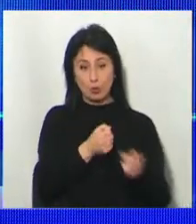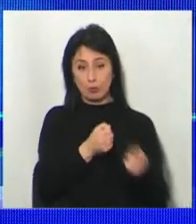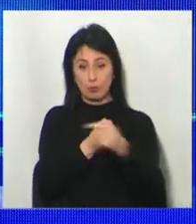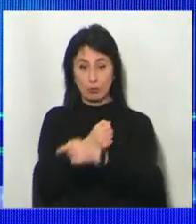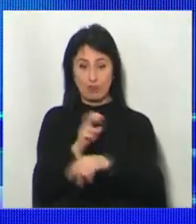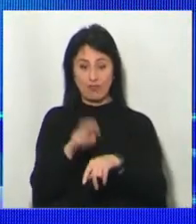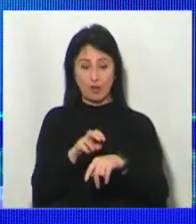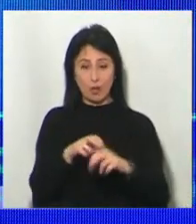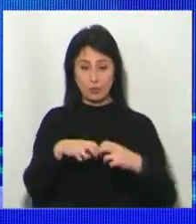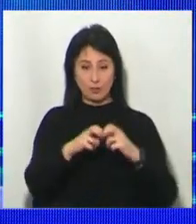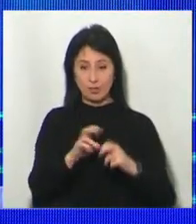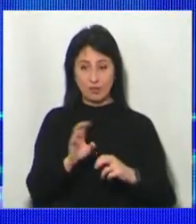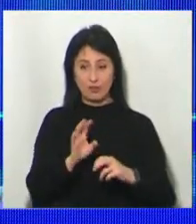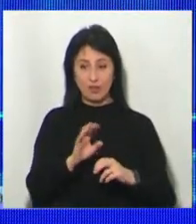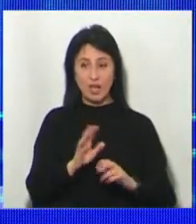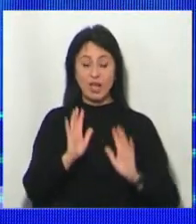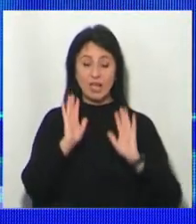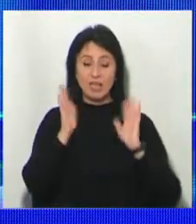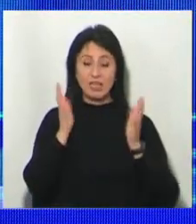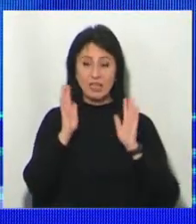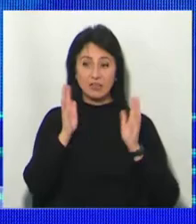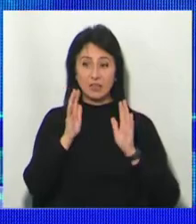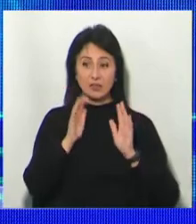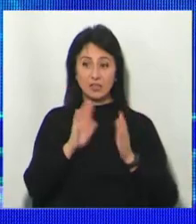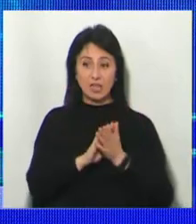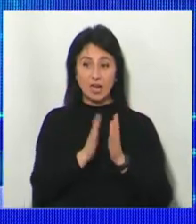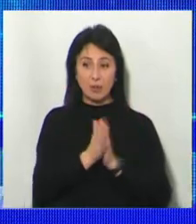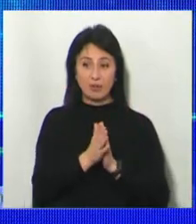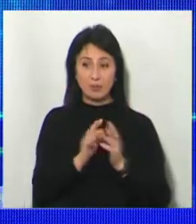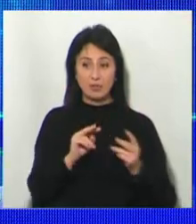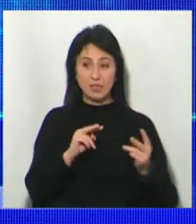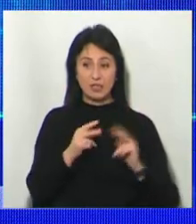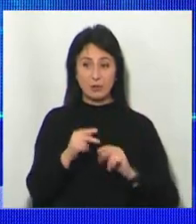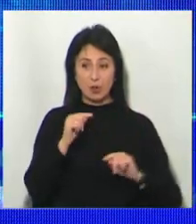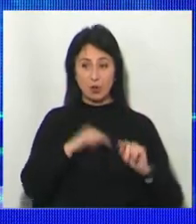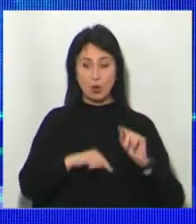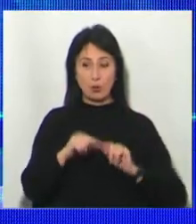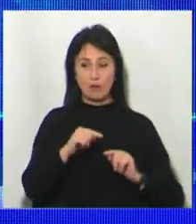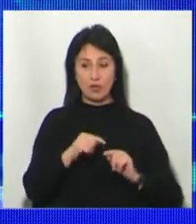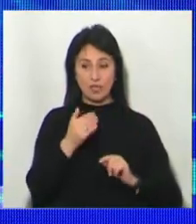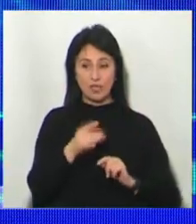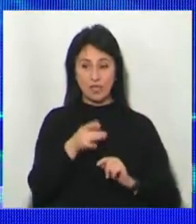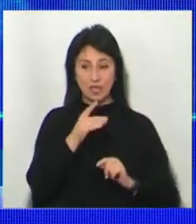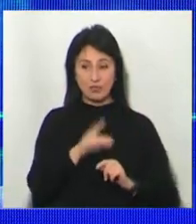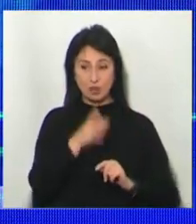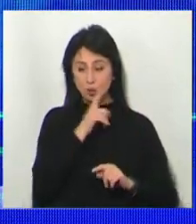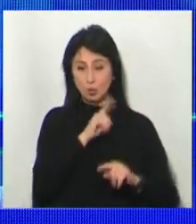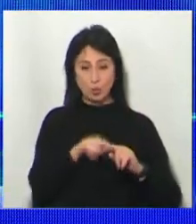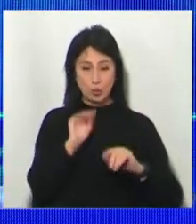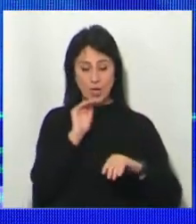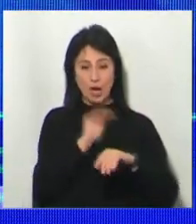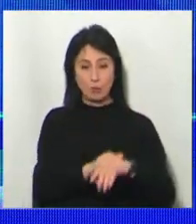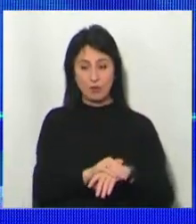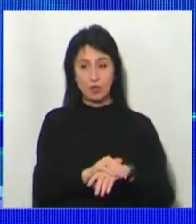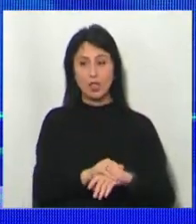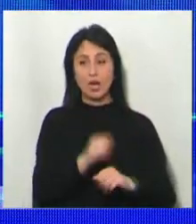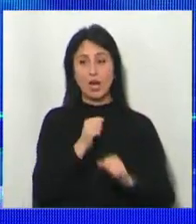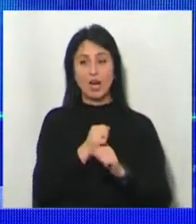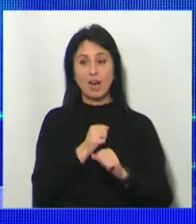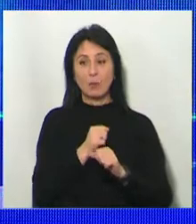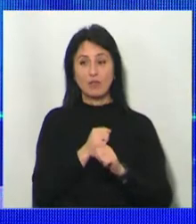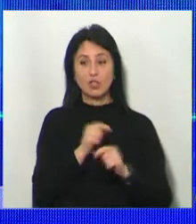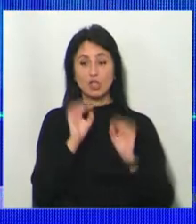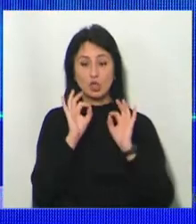მოშლით განპირობებული არტერიული ჰიპერტენზიის განმაპირობებელი ცვლილებები ორგანიზმში და ეს რისკები დროზე აღმოაჩინოს, მოახდინოს